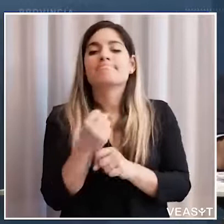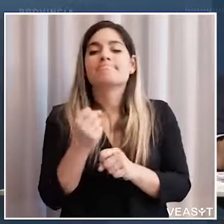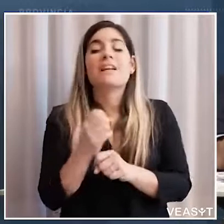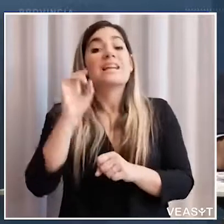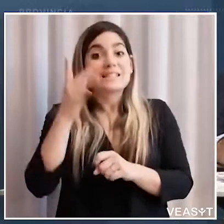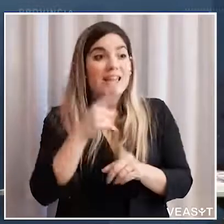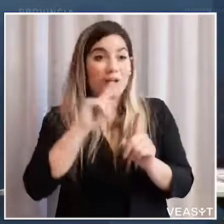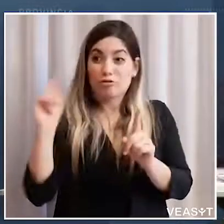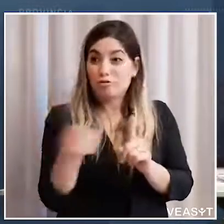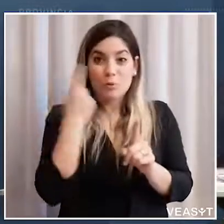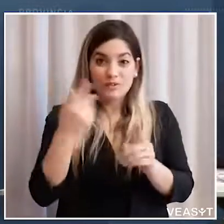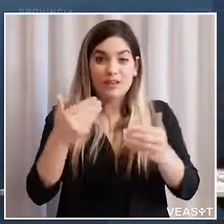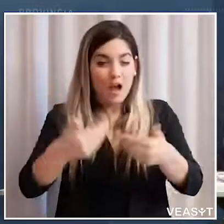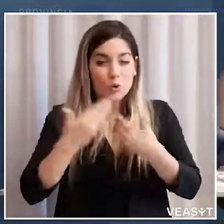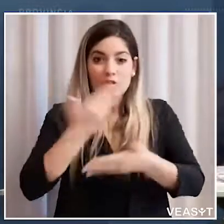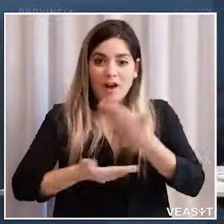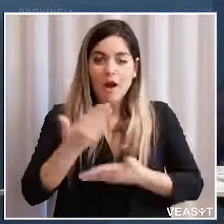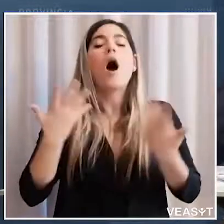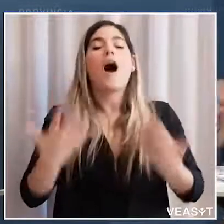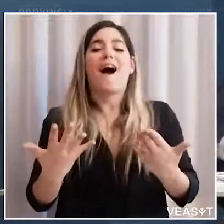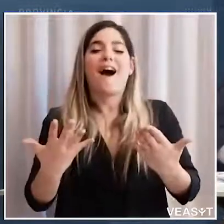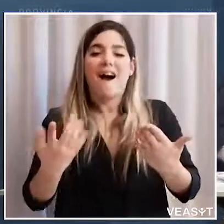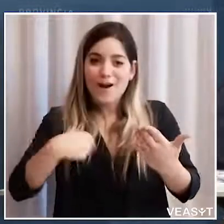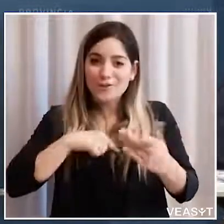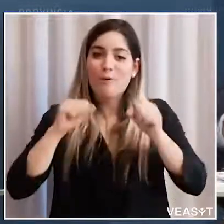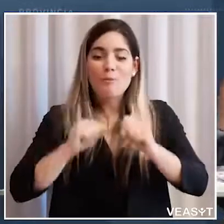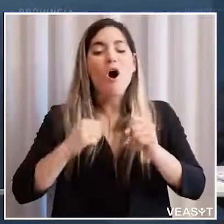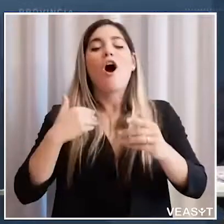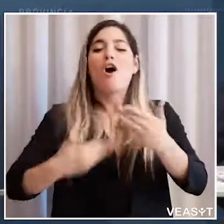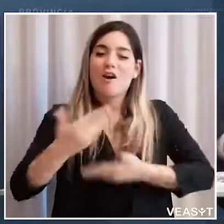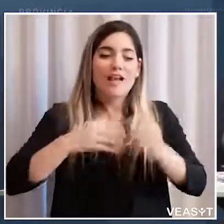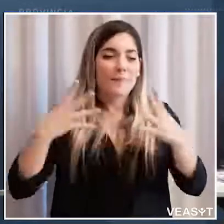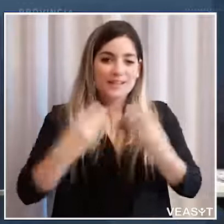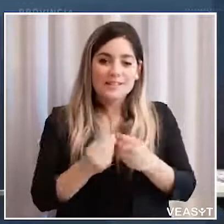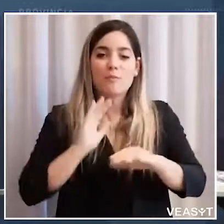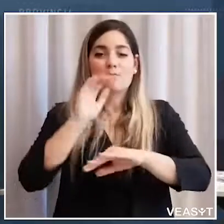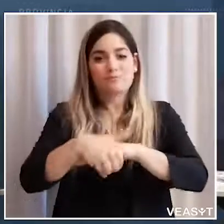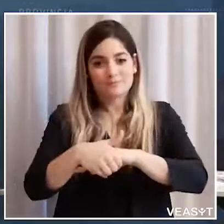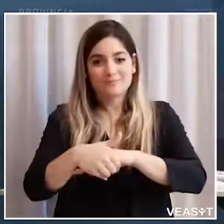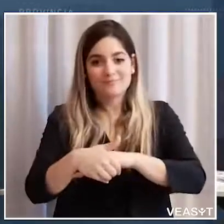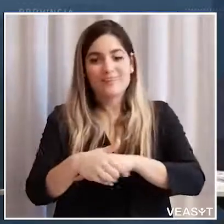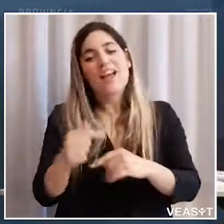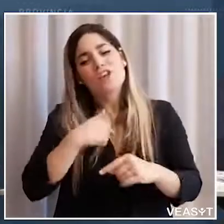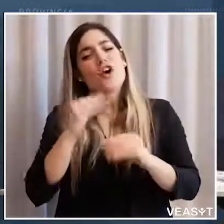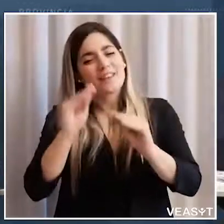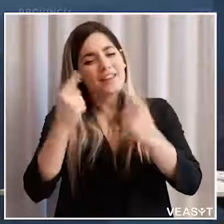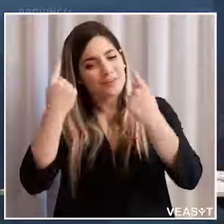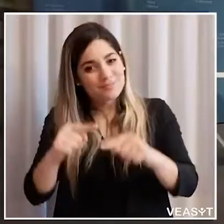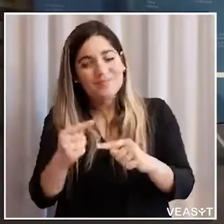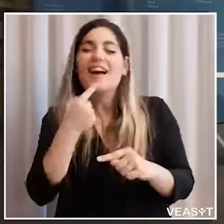a diciamo viverla positivamente è veramente tornare al normale questo vi chiedo è di coach